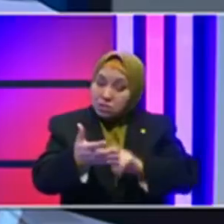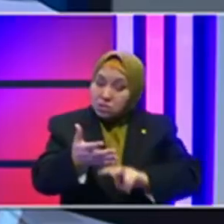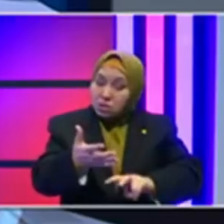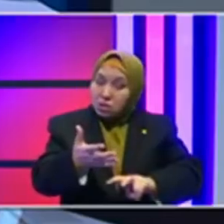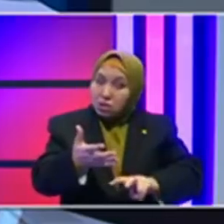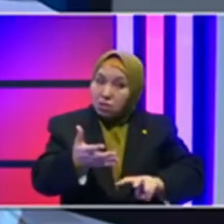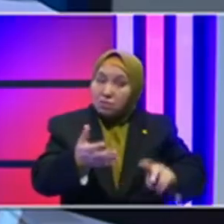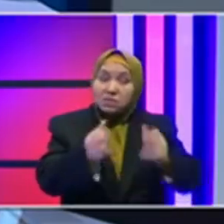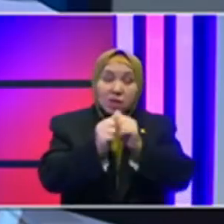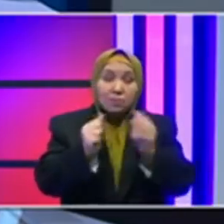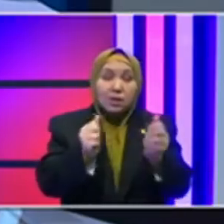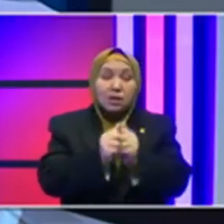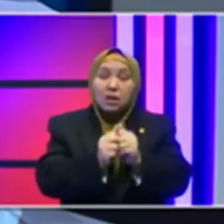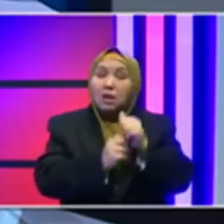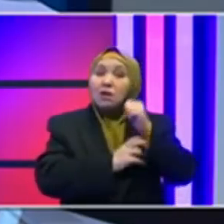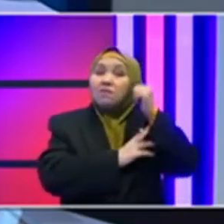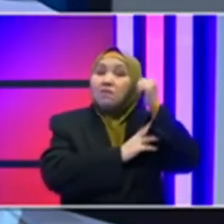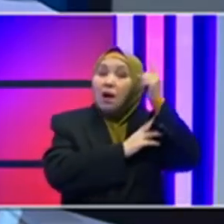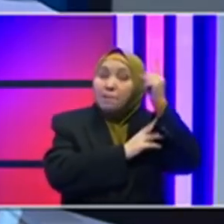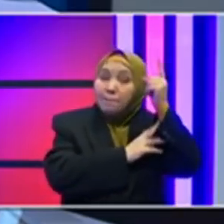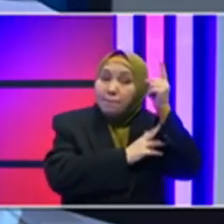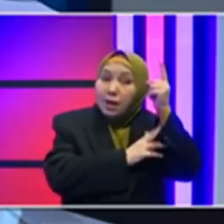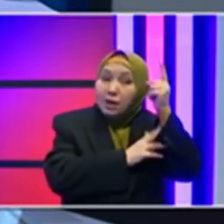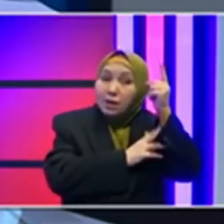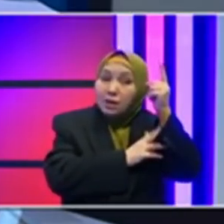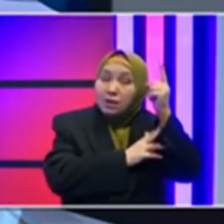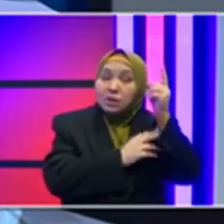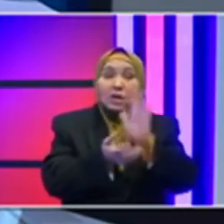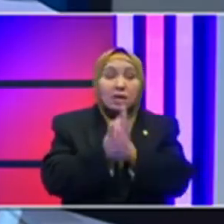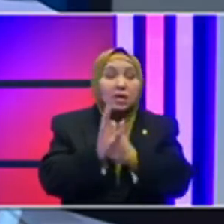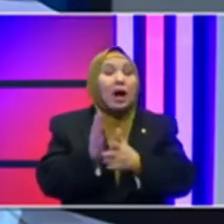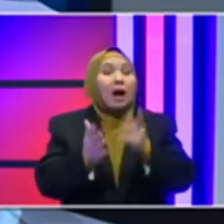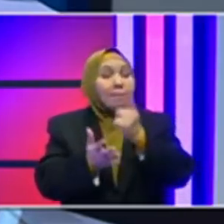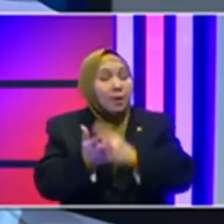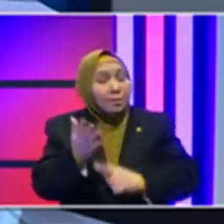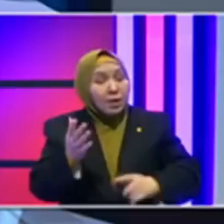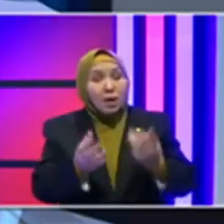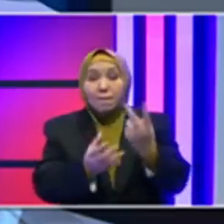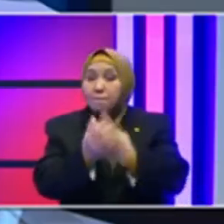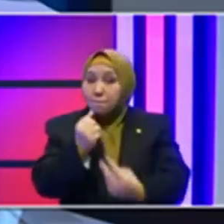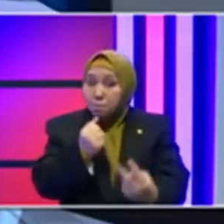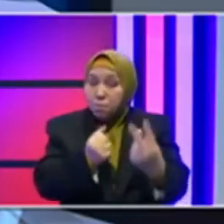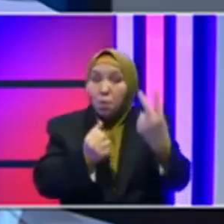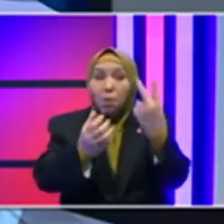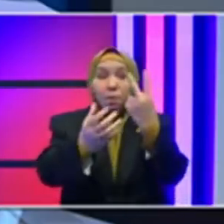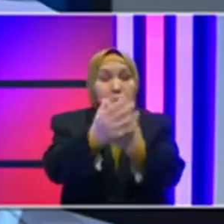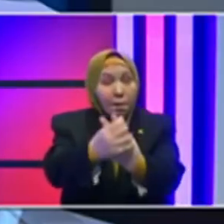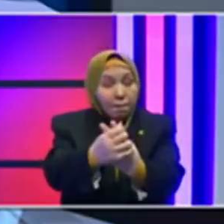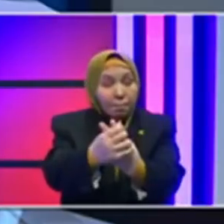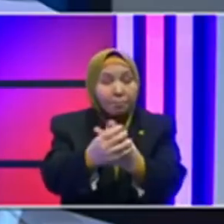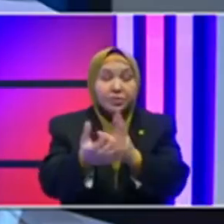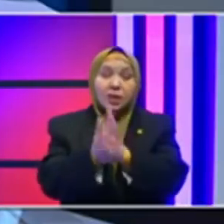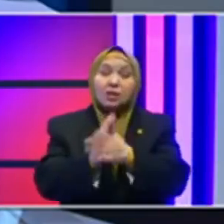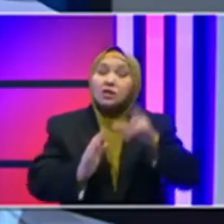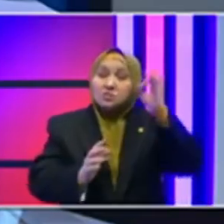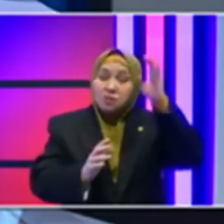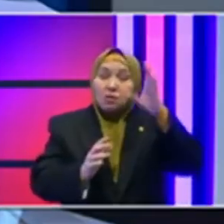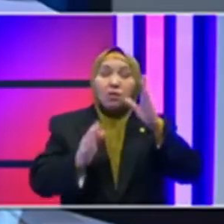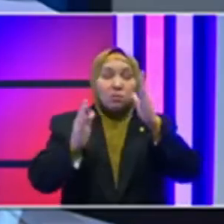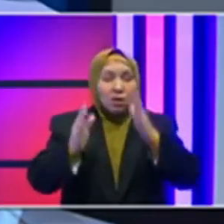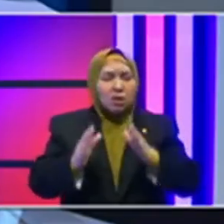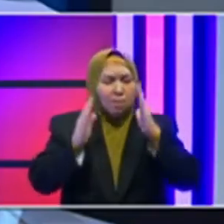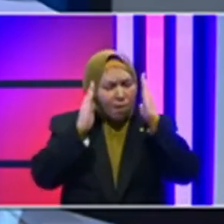bersama dengan kefahamannya sekali ya jadi apabila kedua-duanya bergabung Maka insya Allah seseorang itu dapat